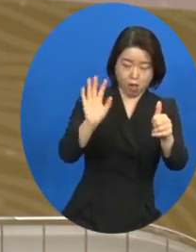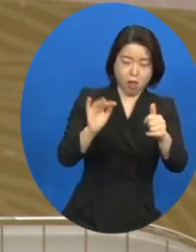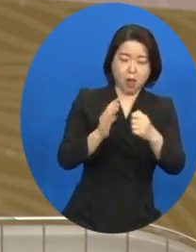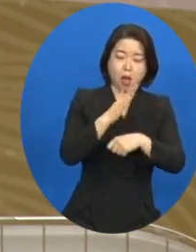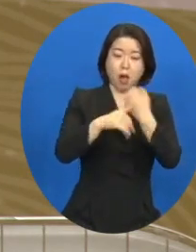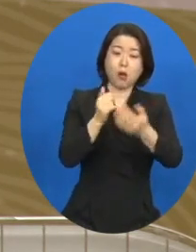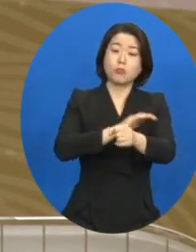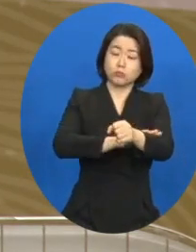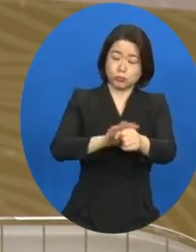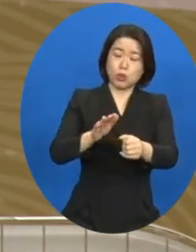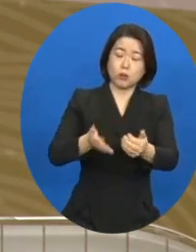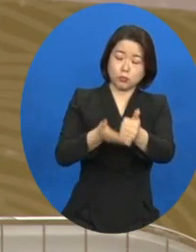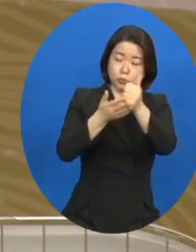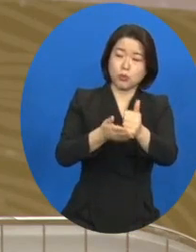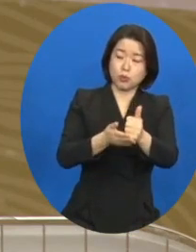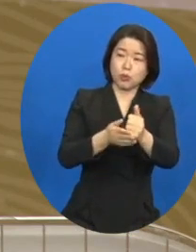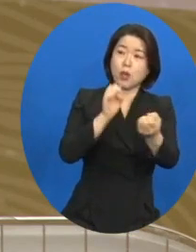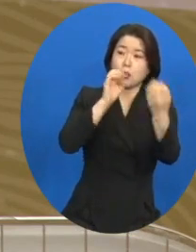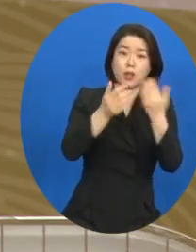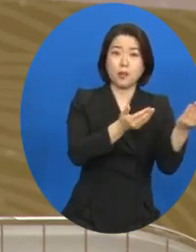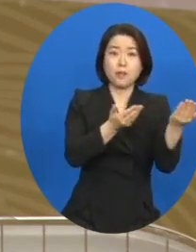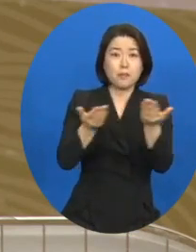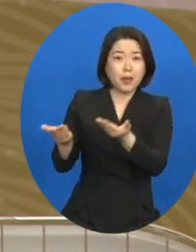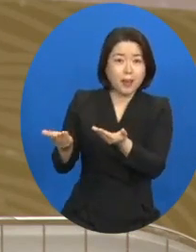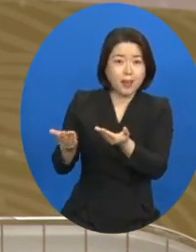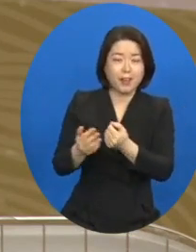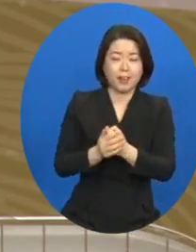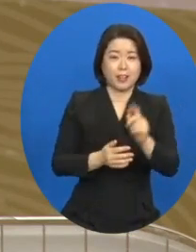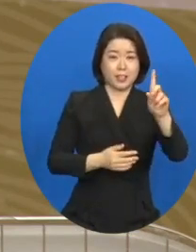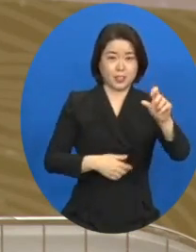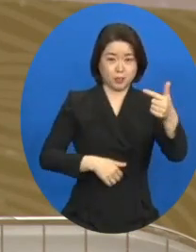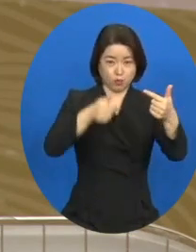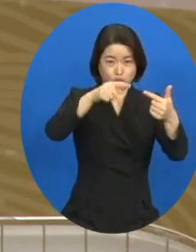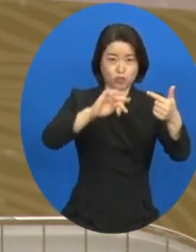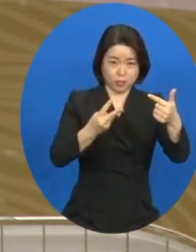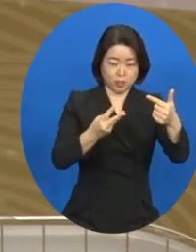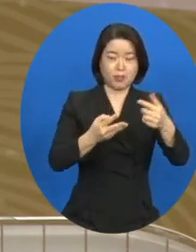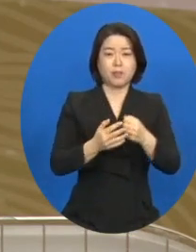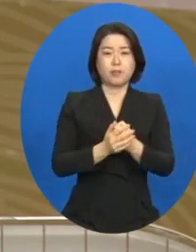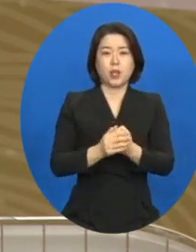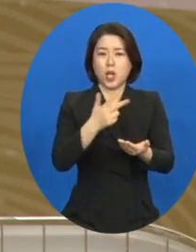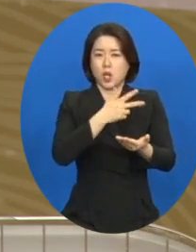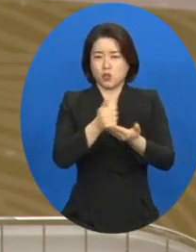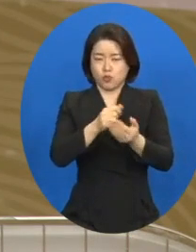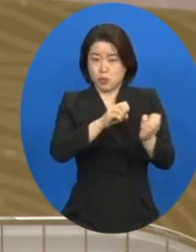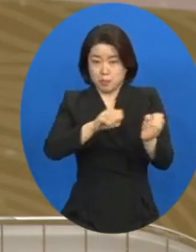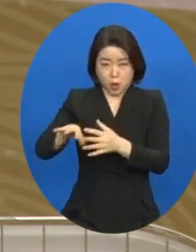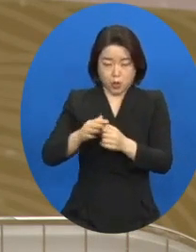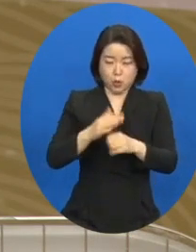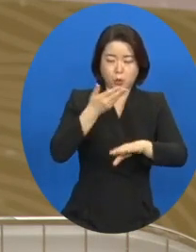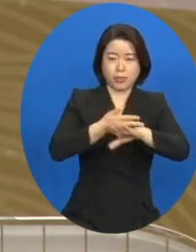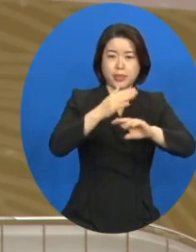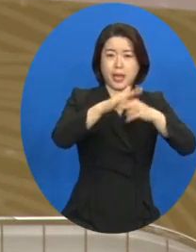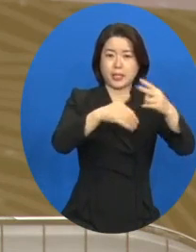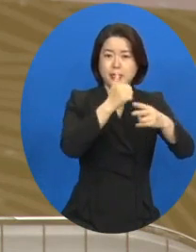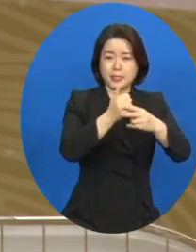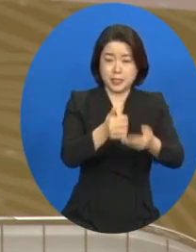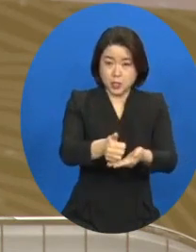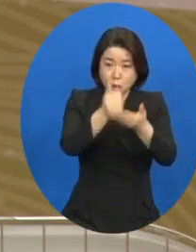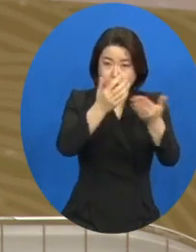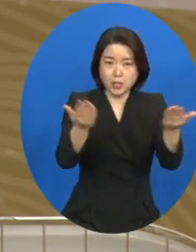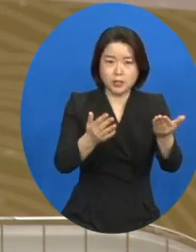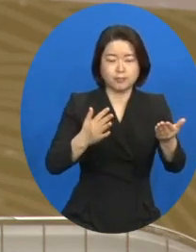하나님만 잘 섬길게요 라고 대답을 합니다. 16절에 주님을 저버리고 다른 신들을 섬기는 일은